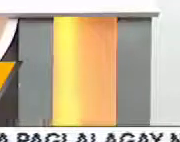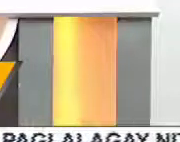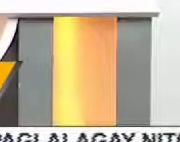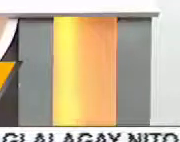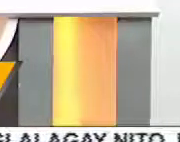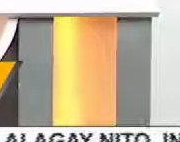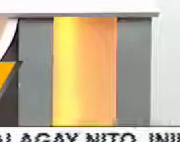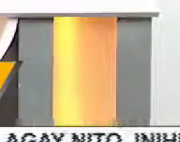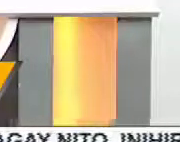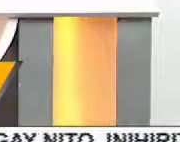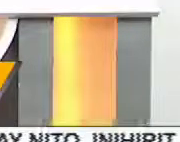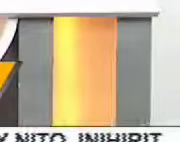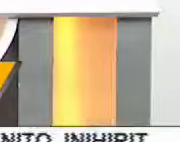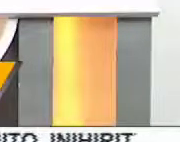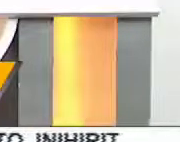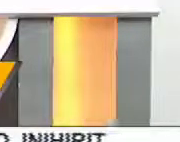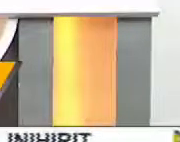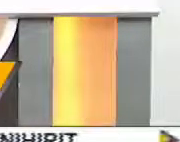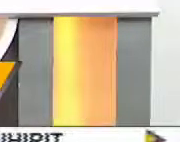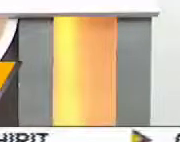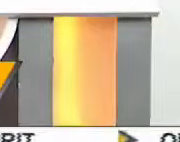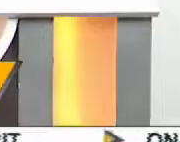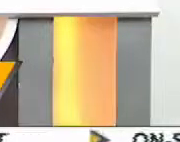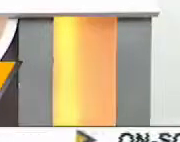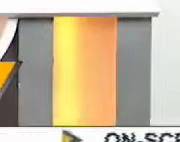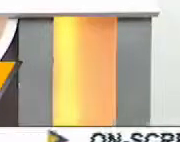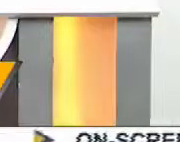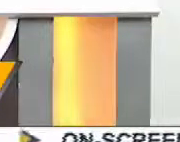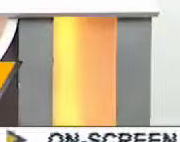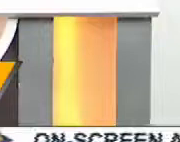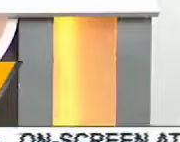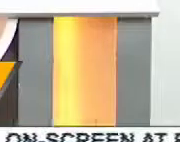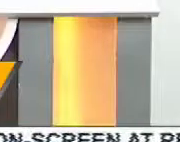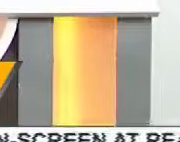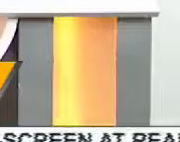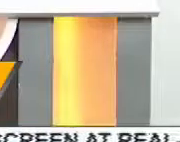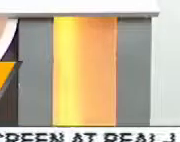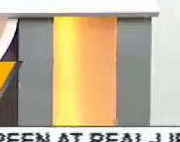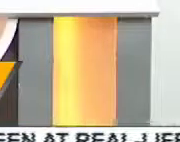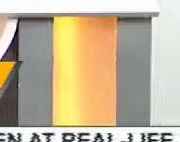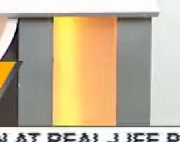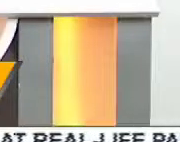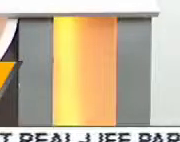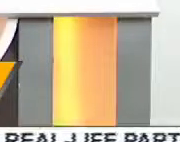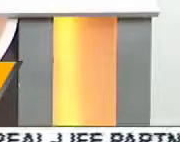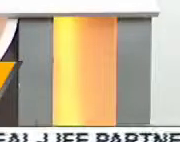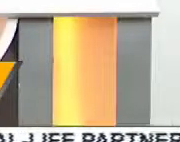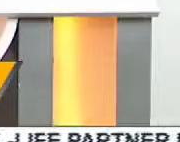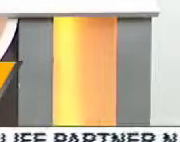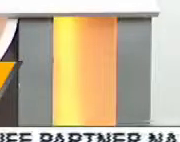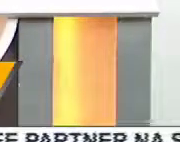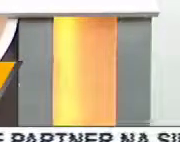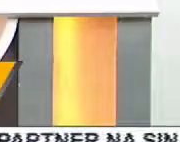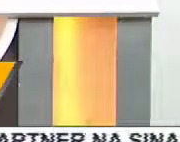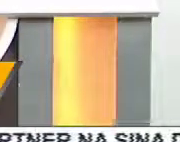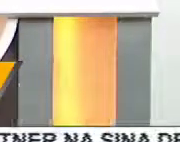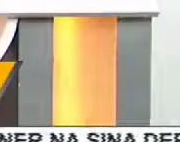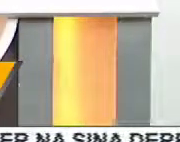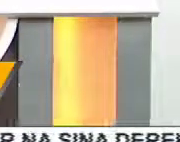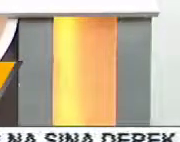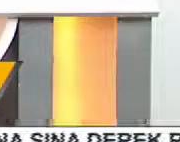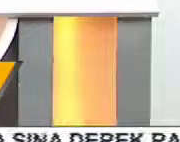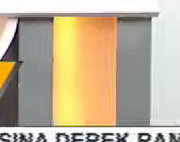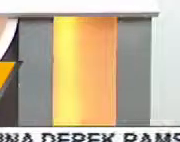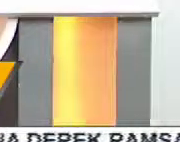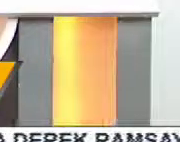Ay, meron pong programa po na ganun. Tatlo pong phases po yan eh. Yan tinatawag na Electronic Toll